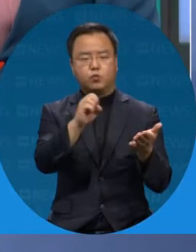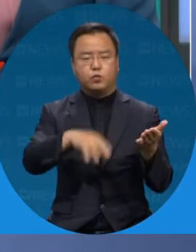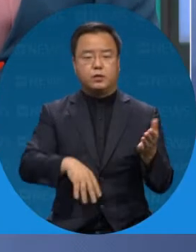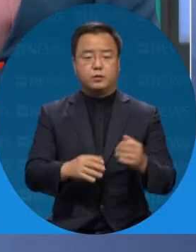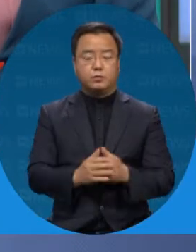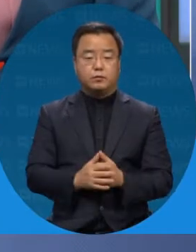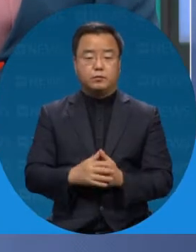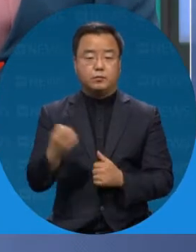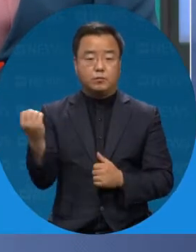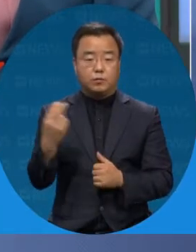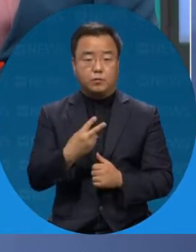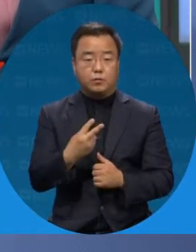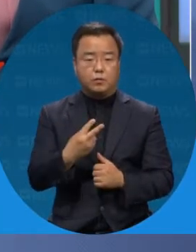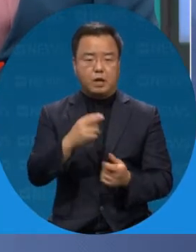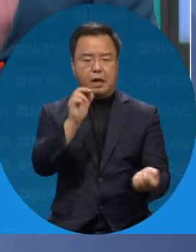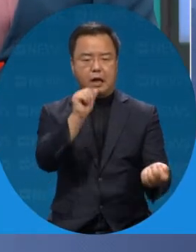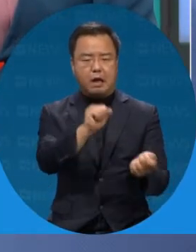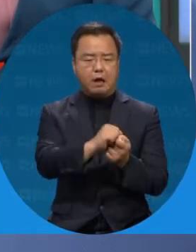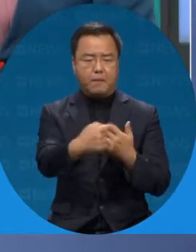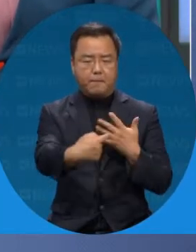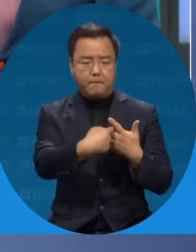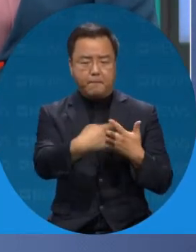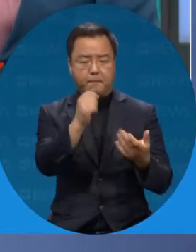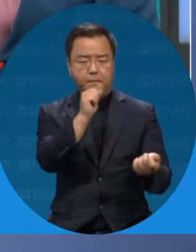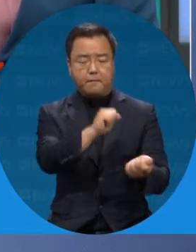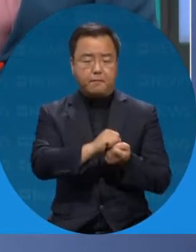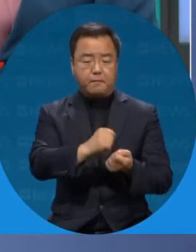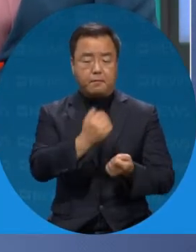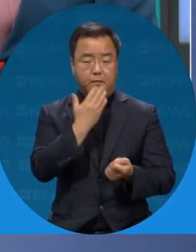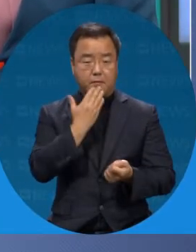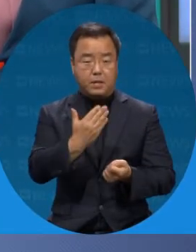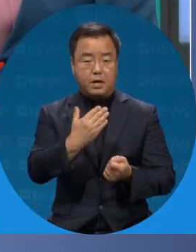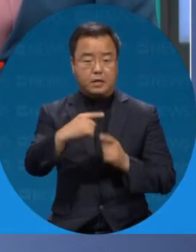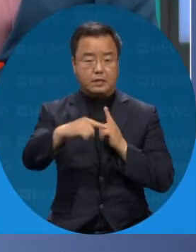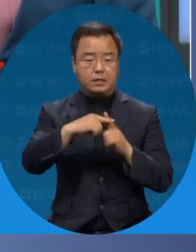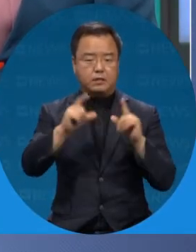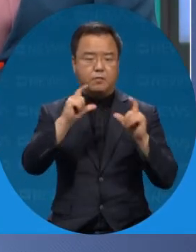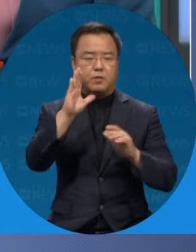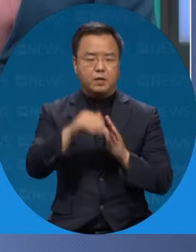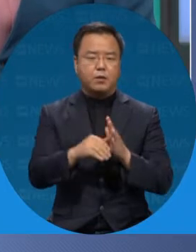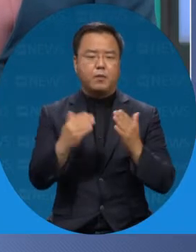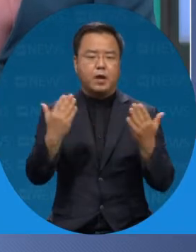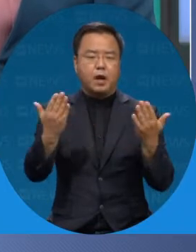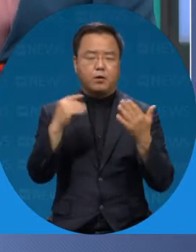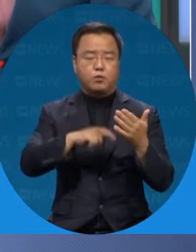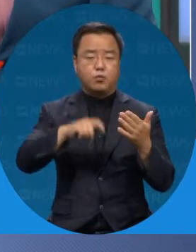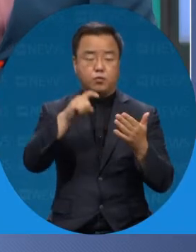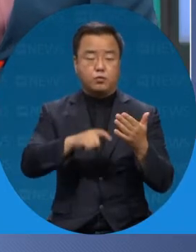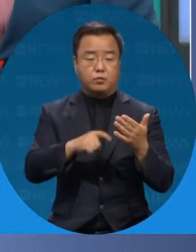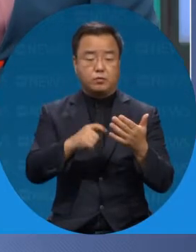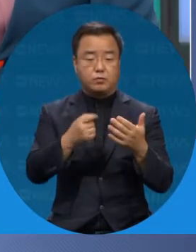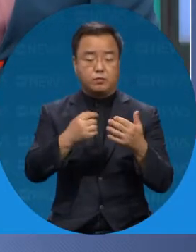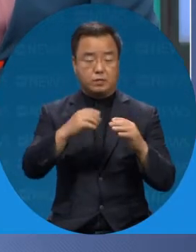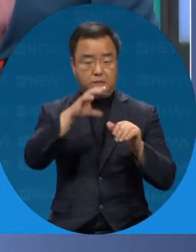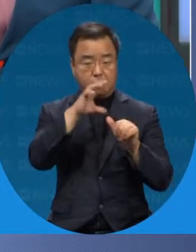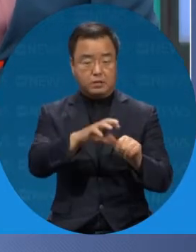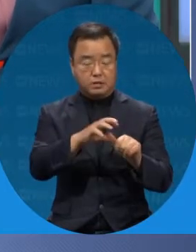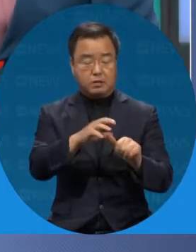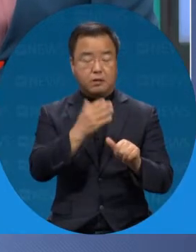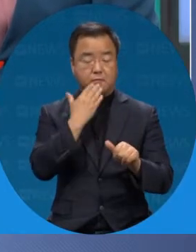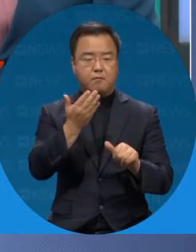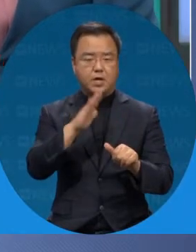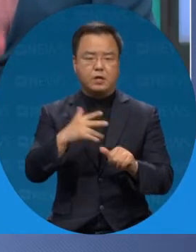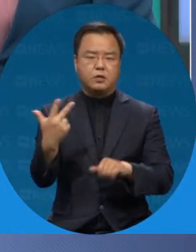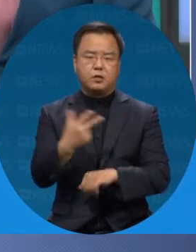또 혹시나 이 돌파 감염으로 양성 판정을 받은 경우에도 학내 격리 장소에 머물 수 있는 반면에 이 접종을 받지